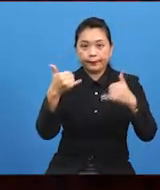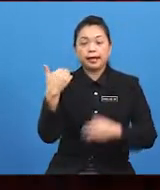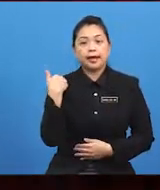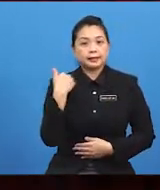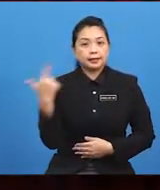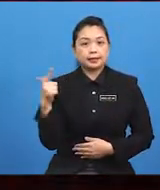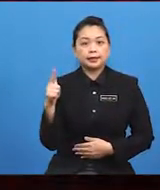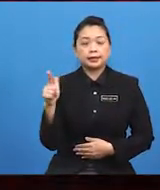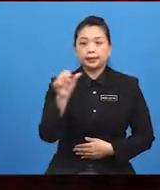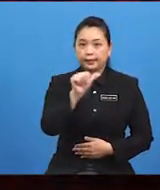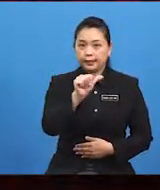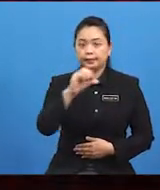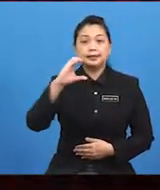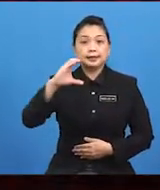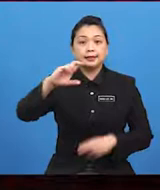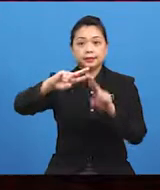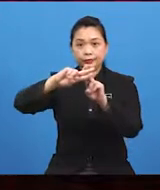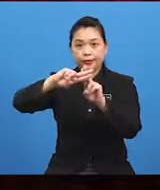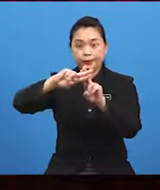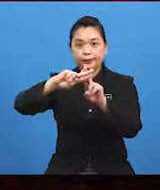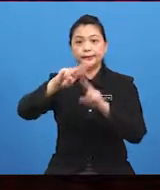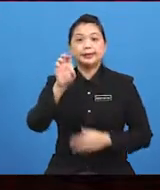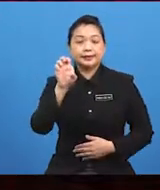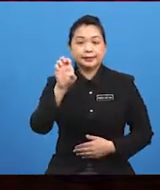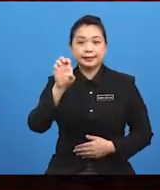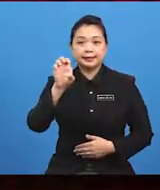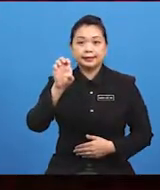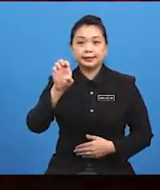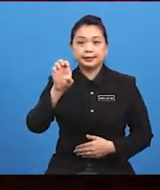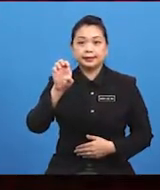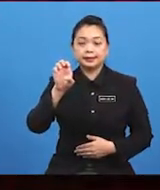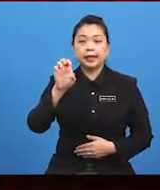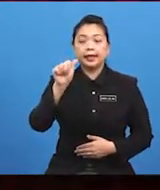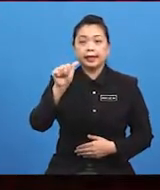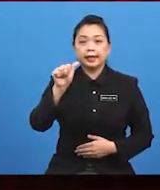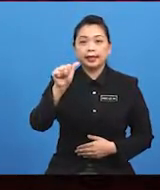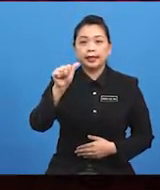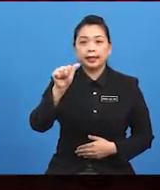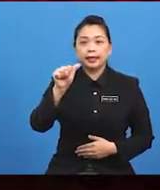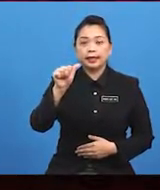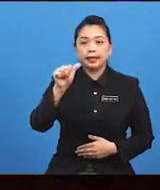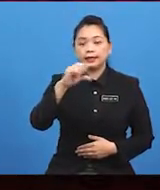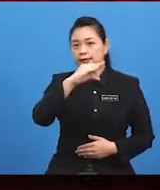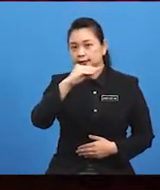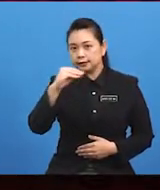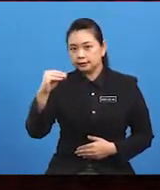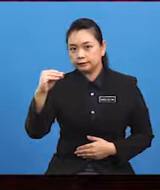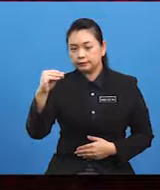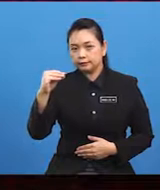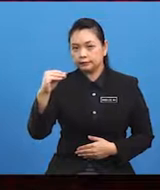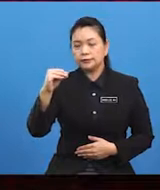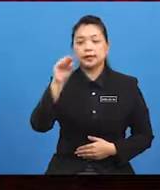A, C sharp, E, A, kemudian kembali kepada not